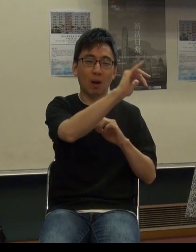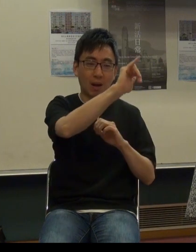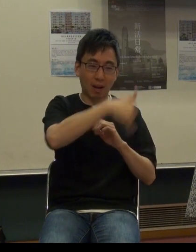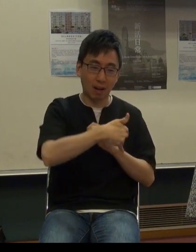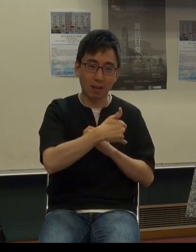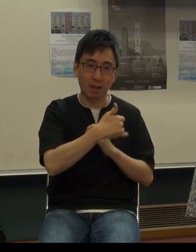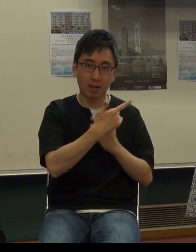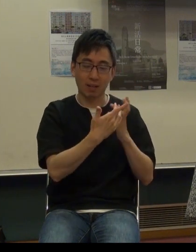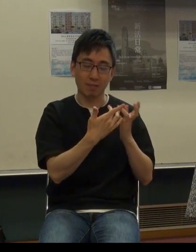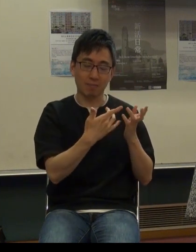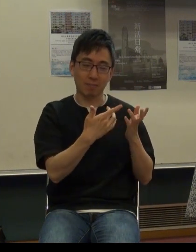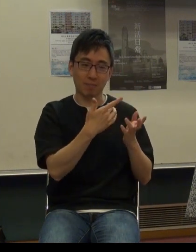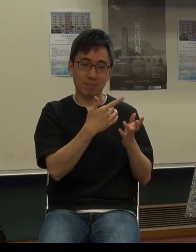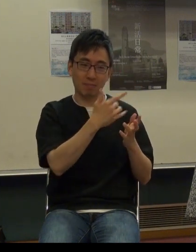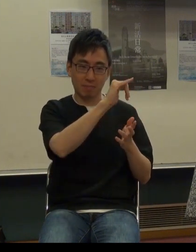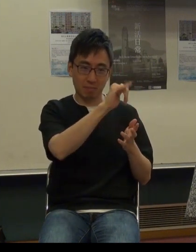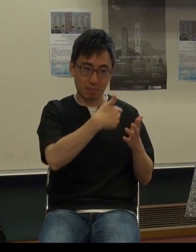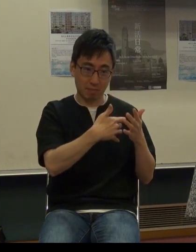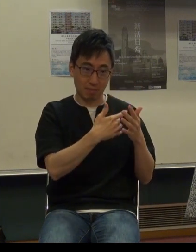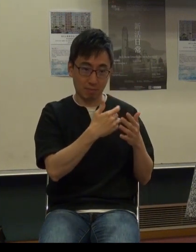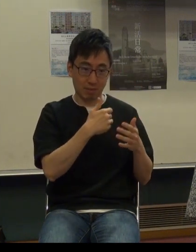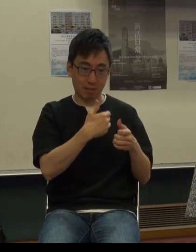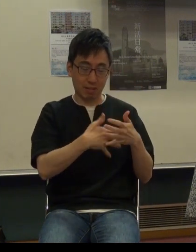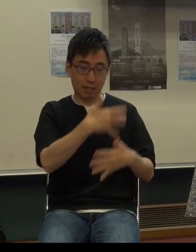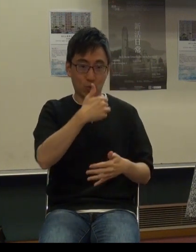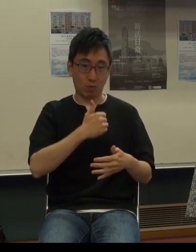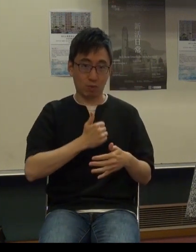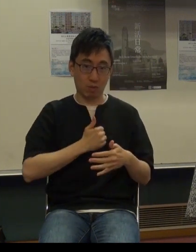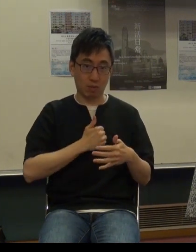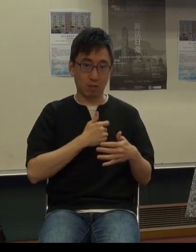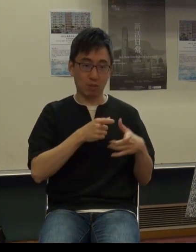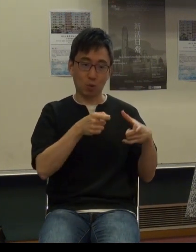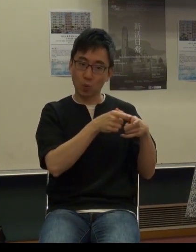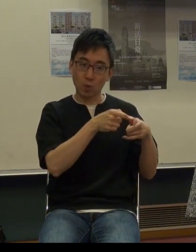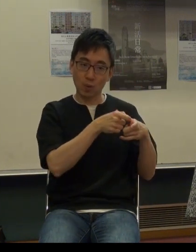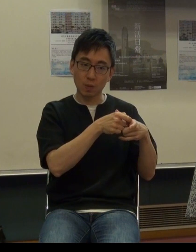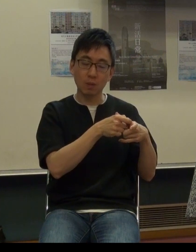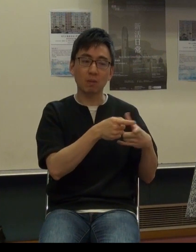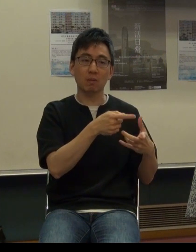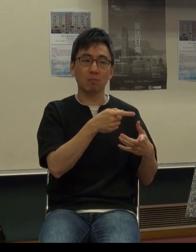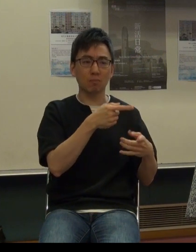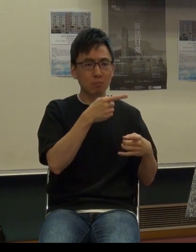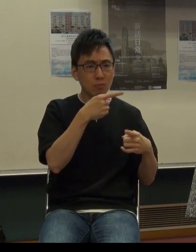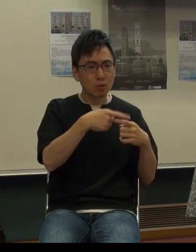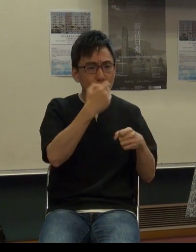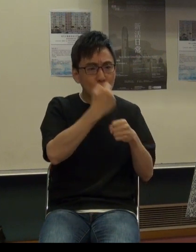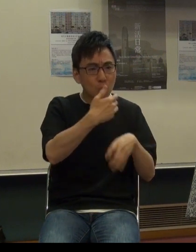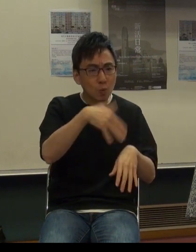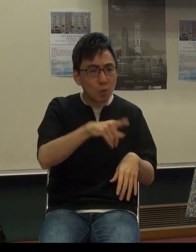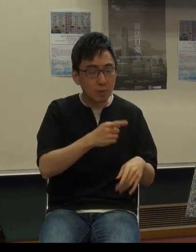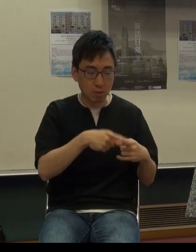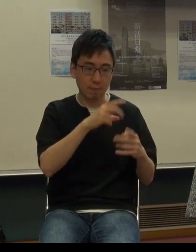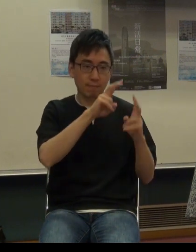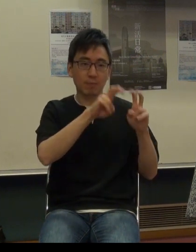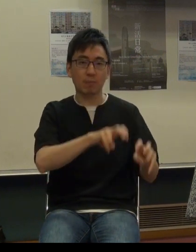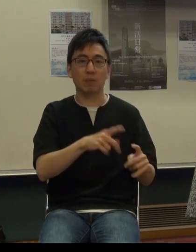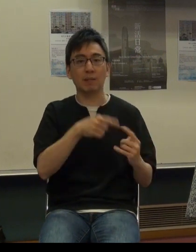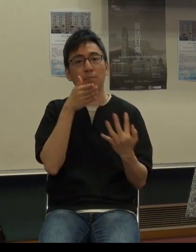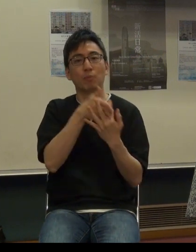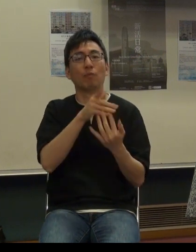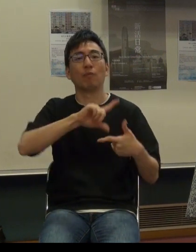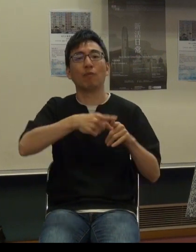講嘅公和洋行，即係 PNT 啊、LNO 啊呢啲咁嘅建築師樓，佢哋做過啲乜嘢咧？呢個都係一個切入點嚟嘅。我相